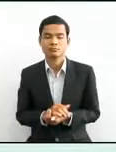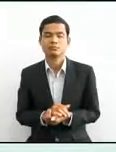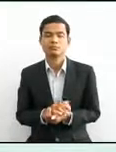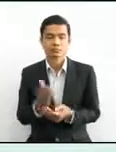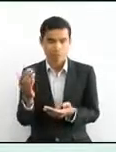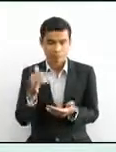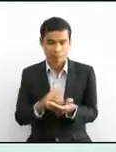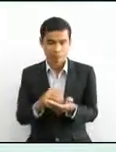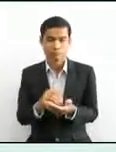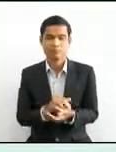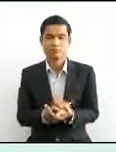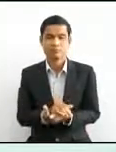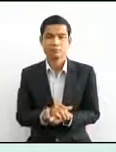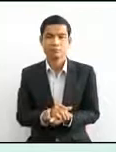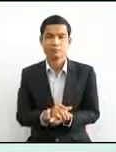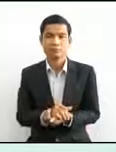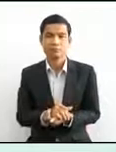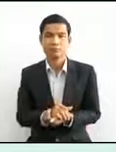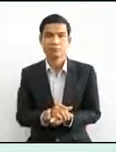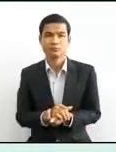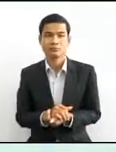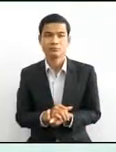cha xong mà đang tiết con